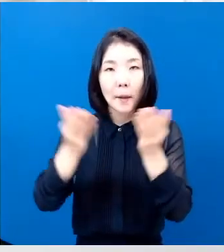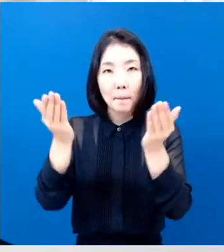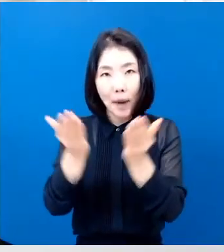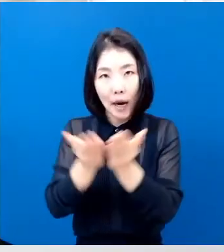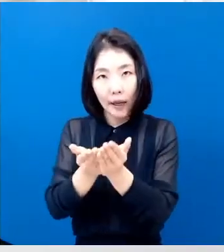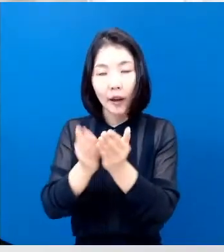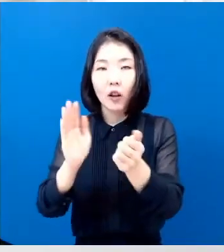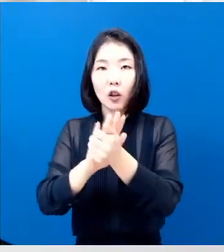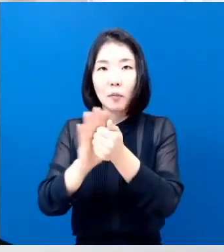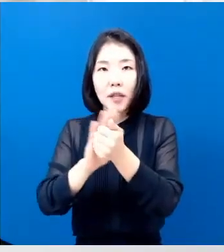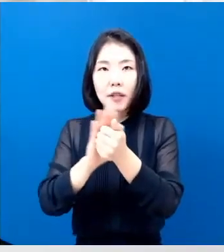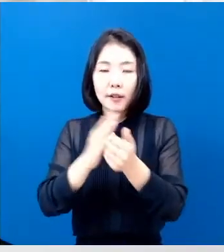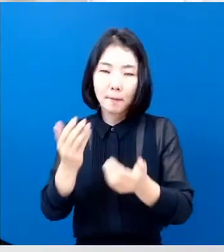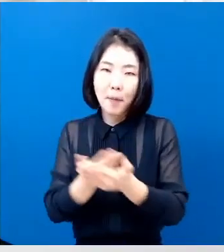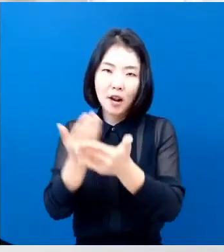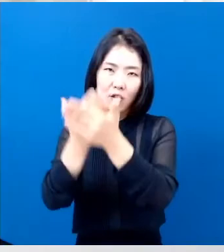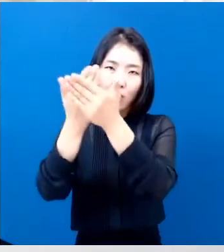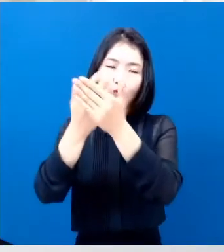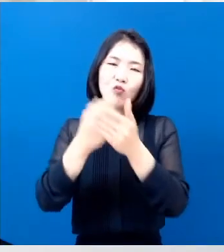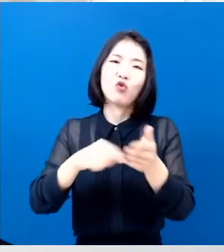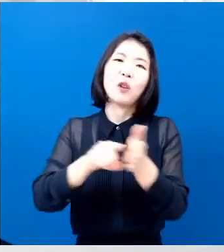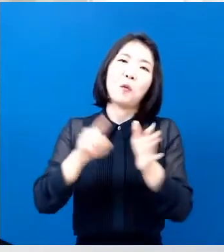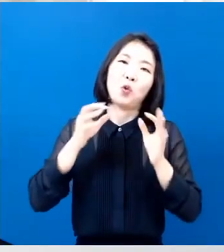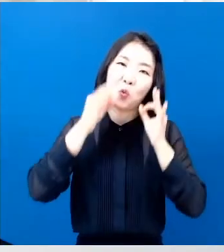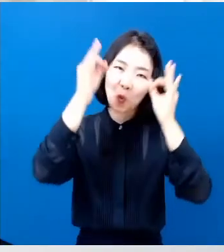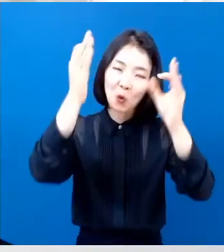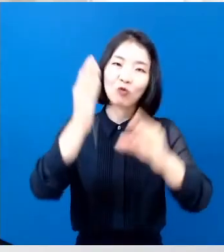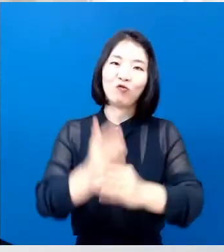나가고 독 노력하고 있습니다